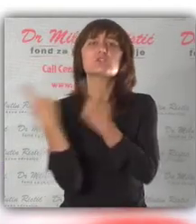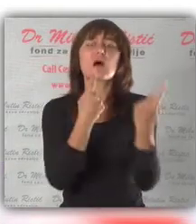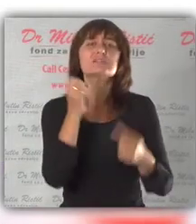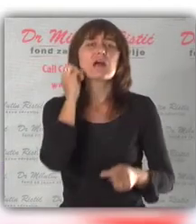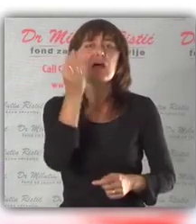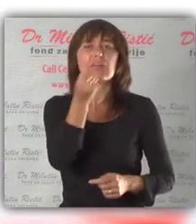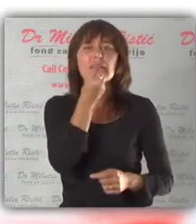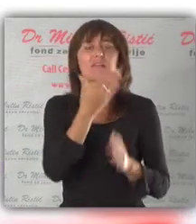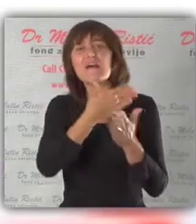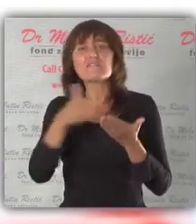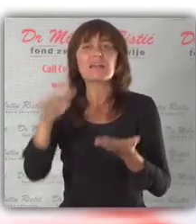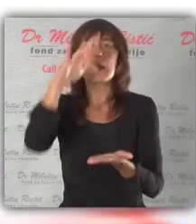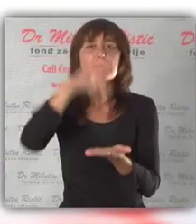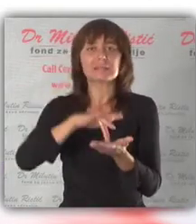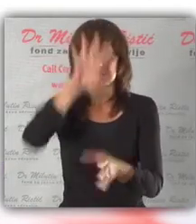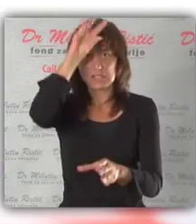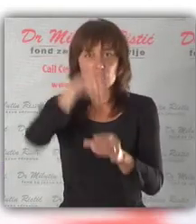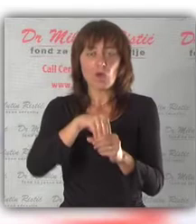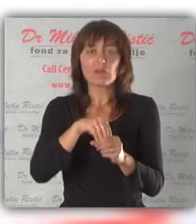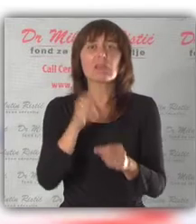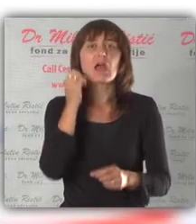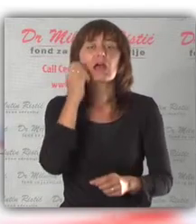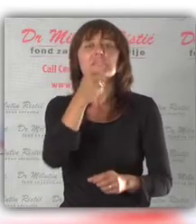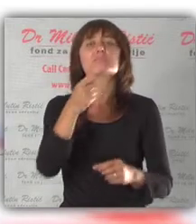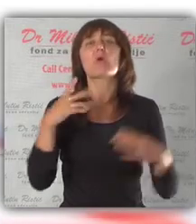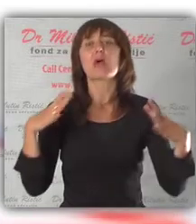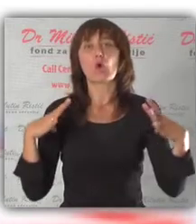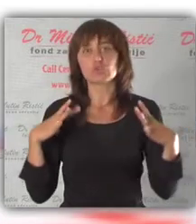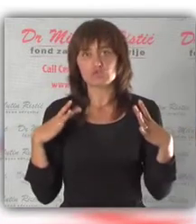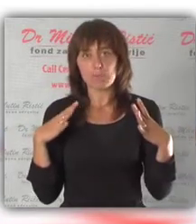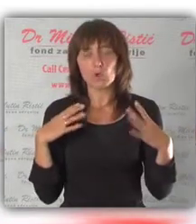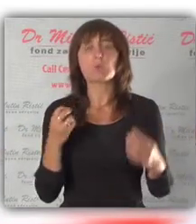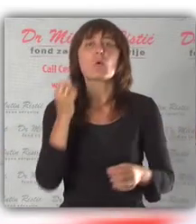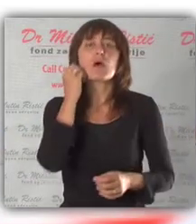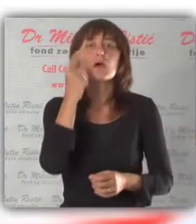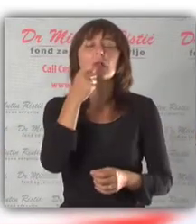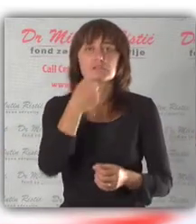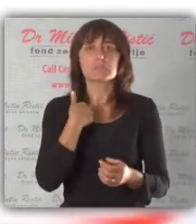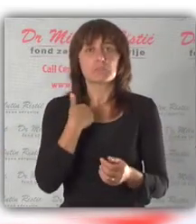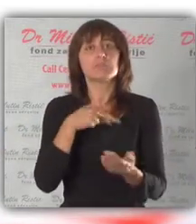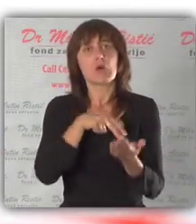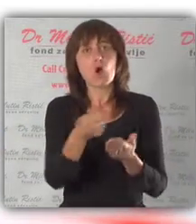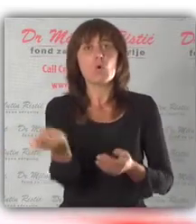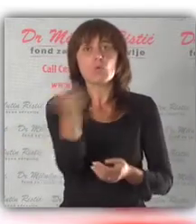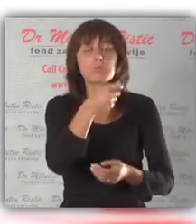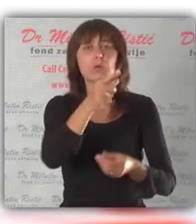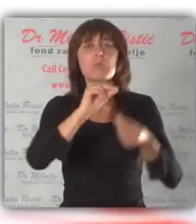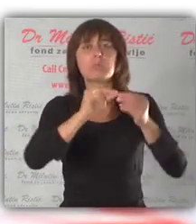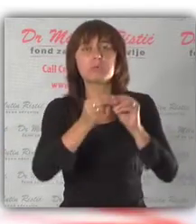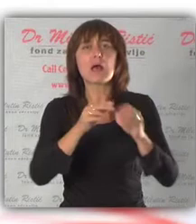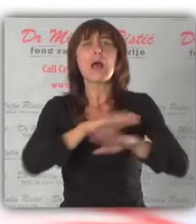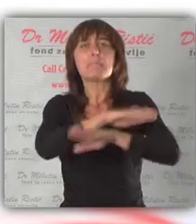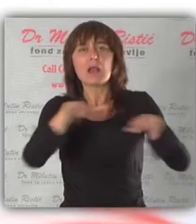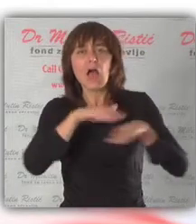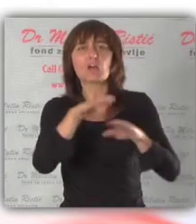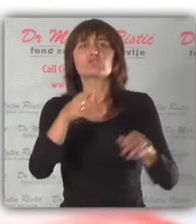situaciju kada jedemo van mesta stanovanja, kada smo na godišnjem odmoru, kada smo skloni da kupujemo hranu na tezgama, na